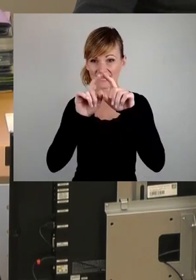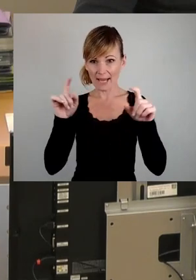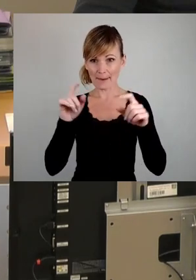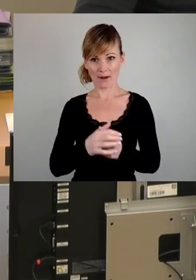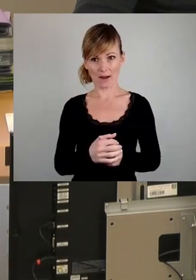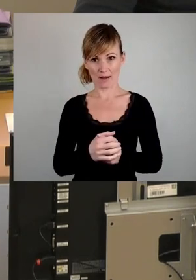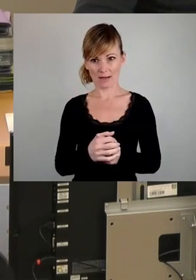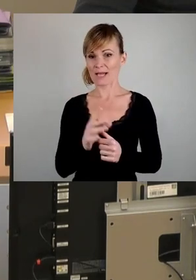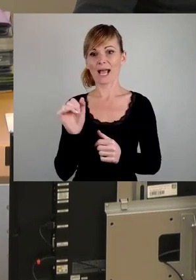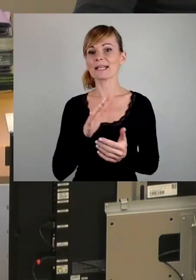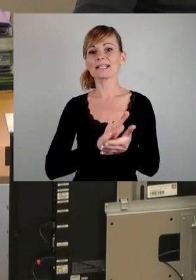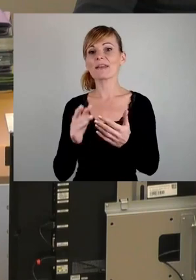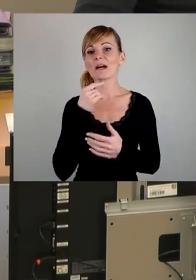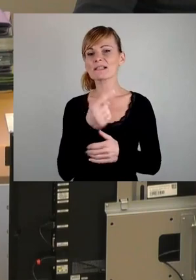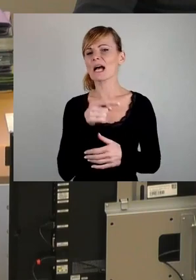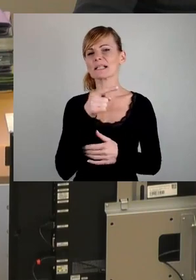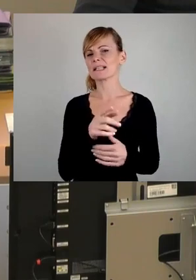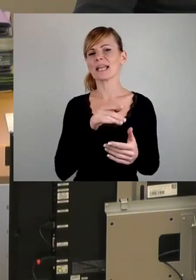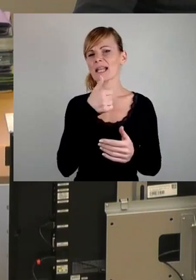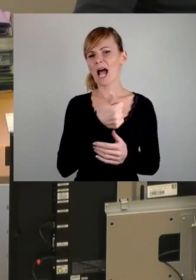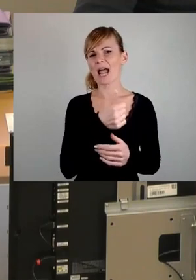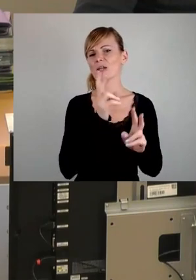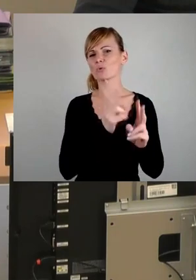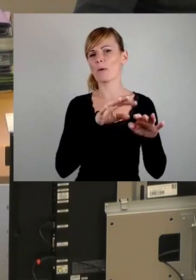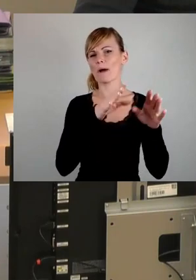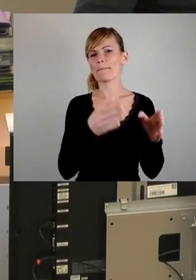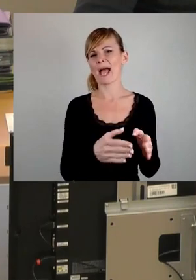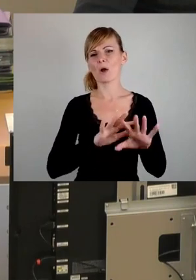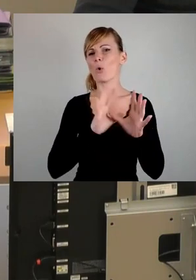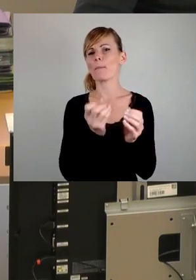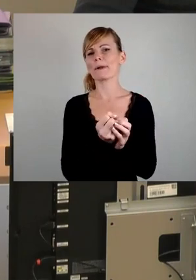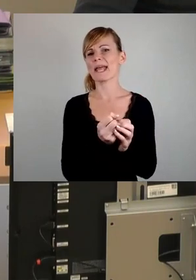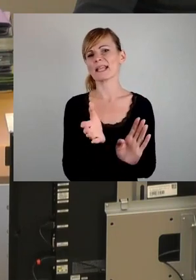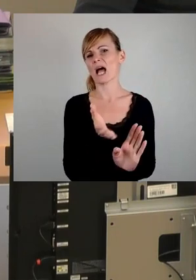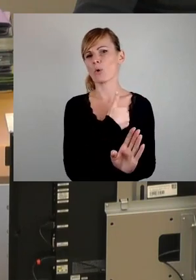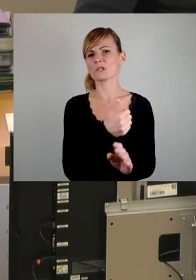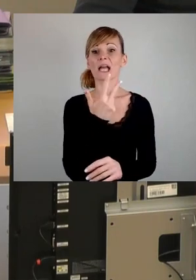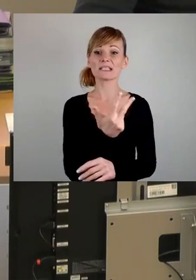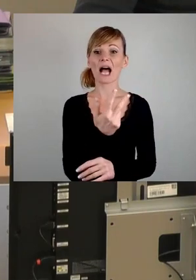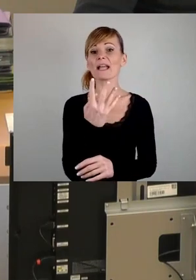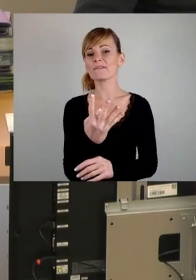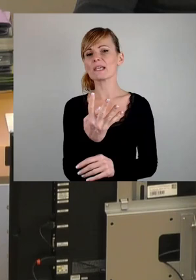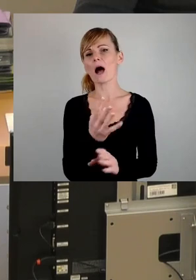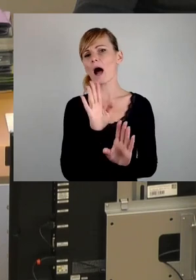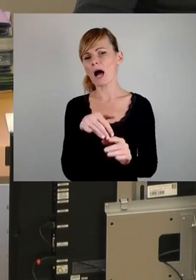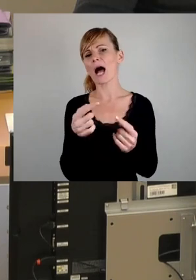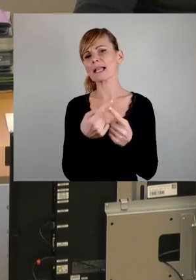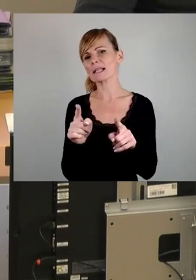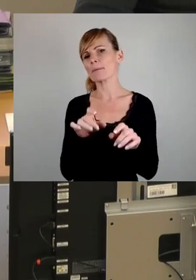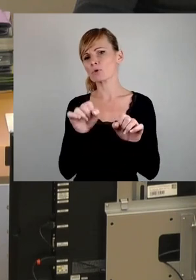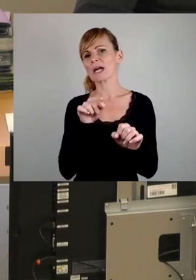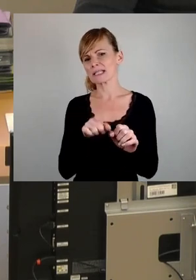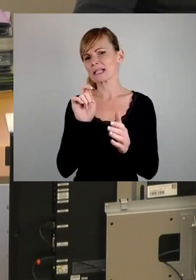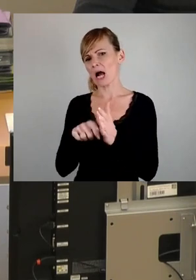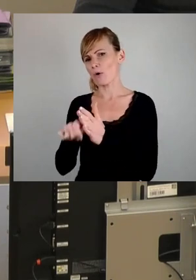nehmen den einen Trümmerberg komplett raus. Es stehen ja nicht 3, 4 andere daneben, die wir dann alternativ kaufen könnten. Dementsprechend